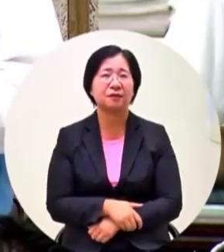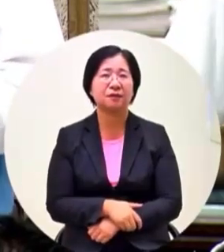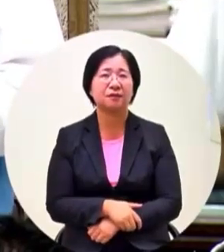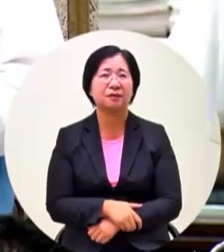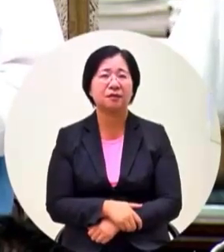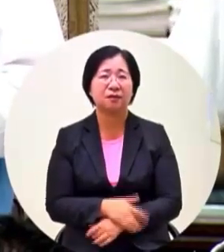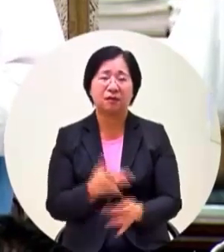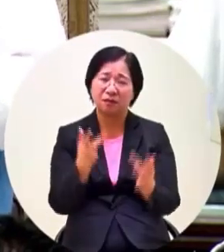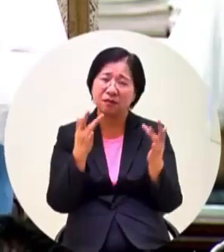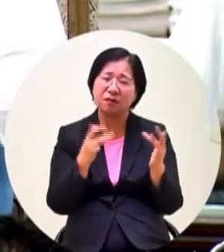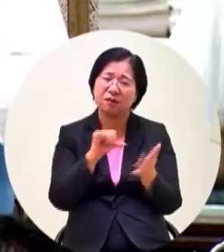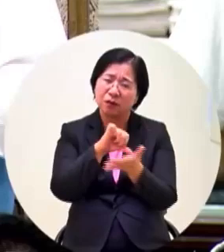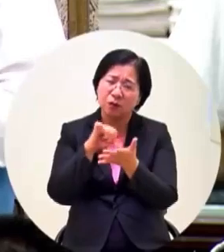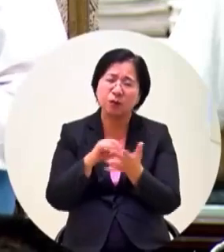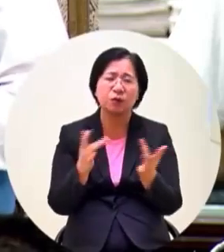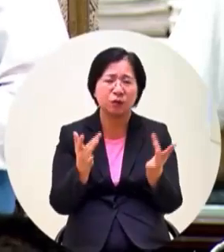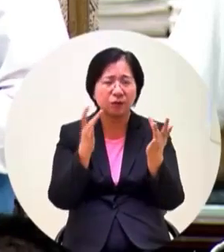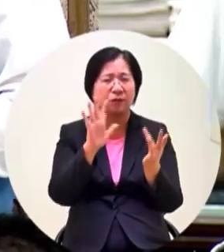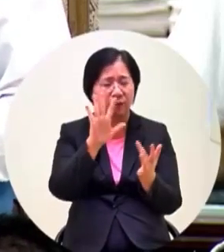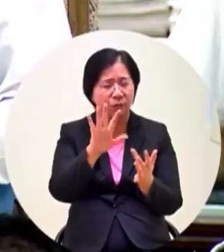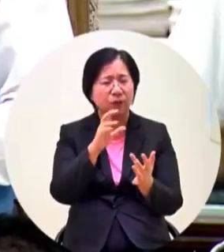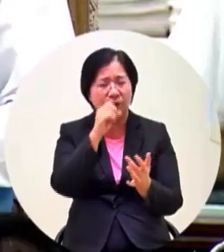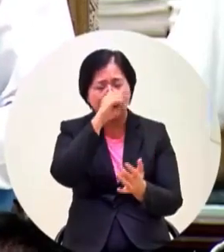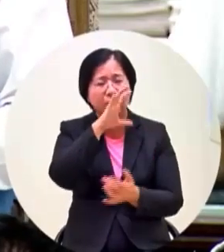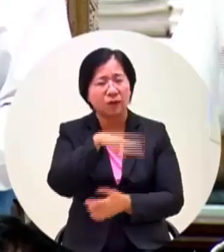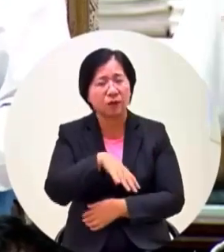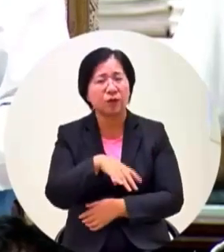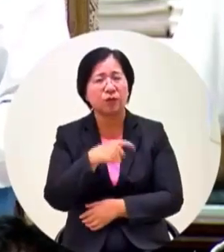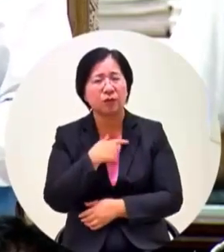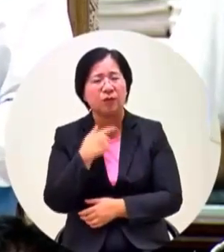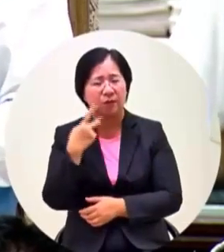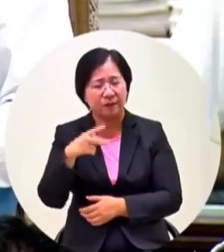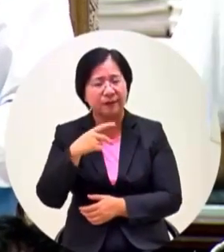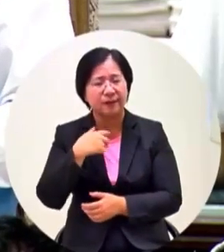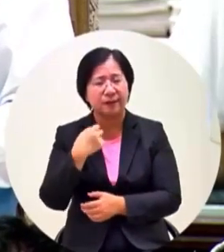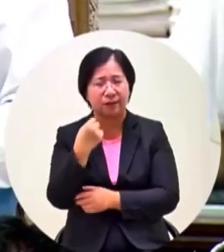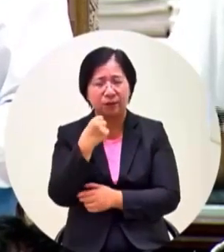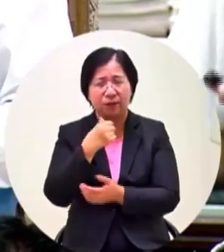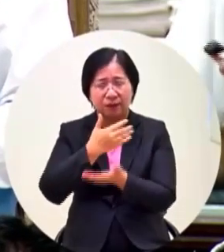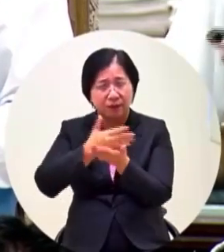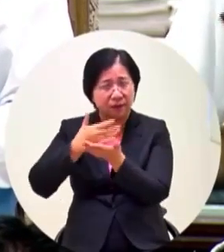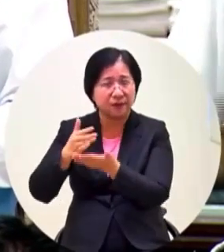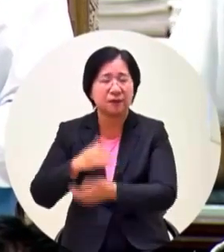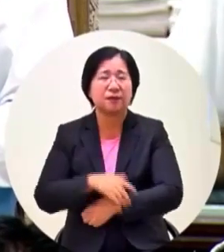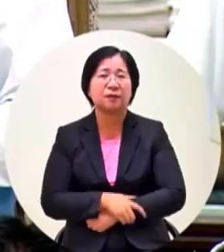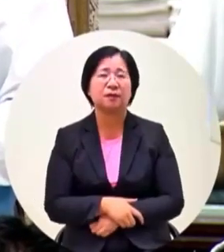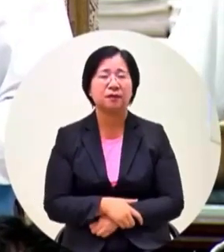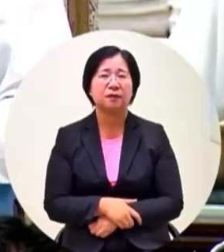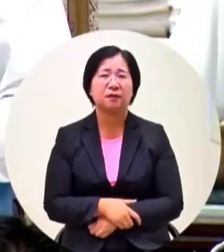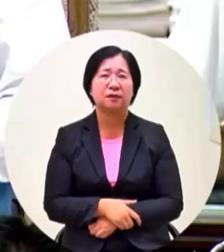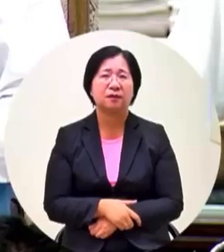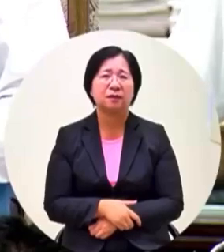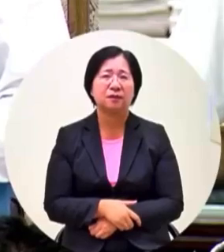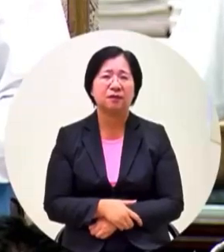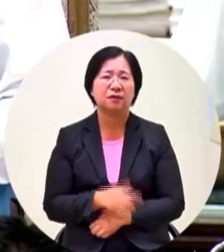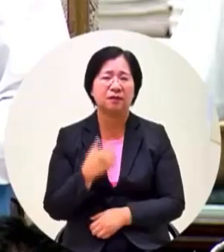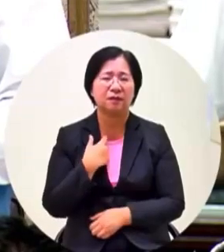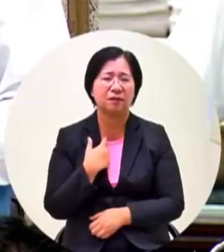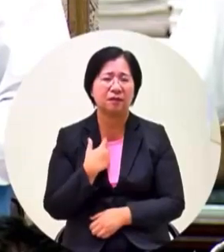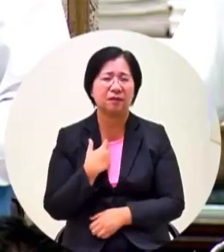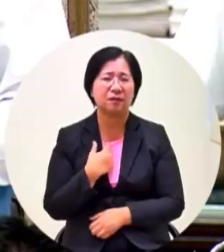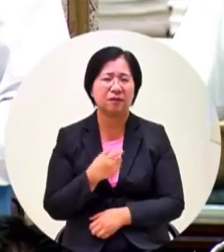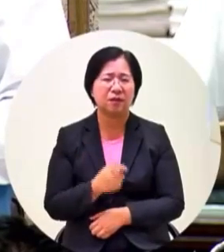草的好处啦，不过我们会加强清理就是了。 现在重点就是他那个咱自己干不要编医生来割那草